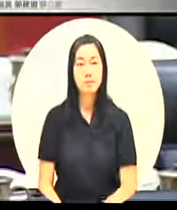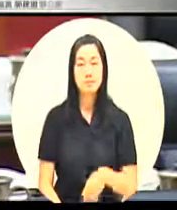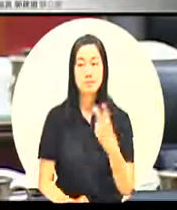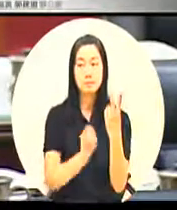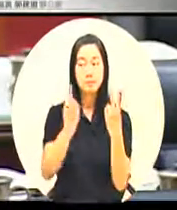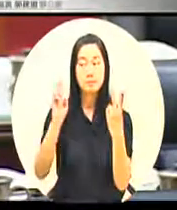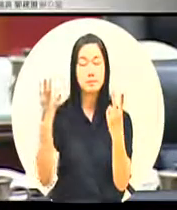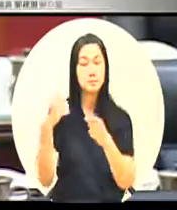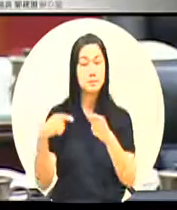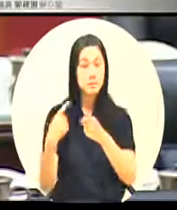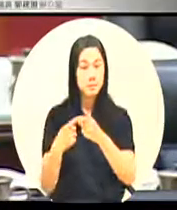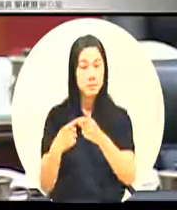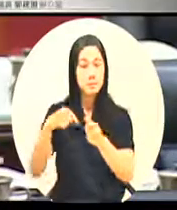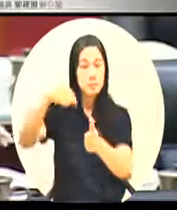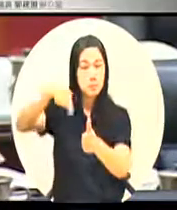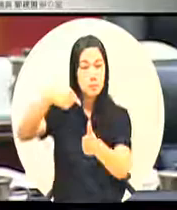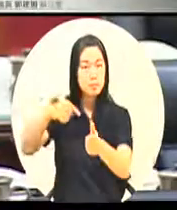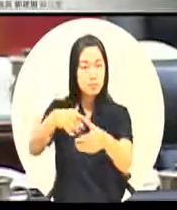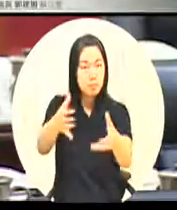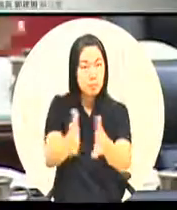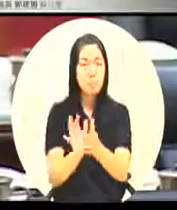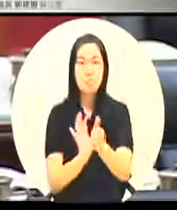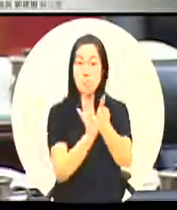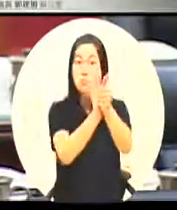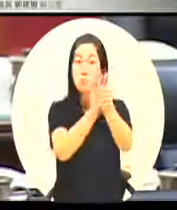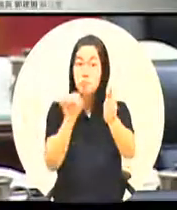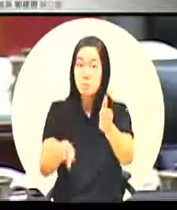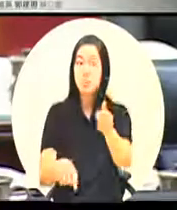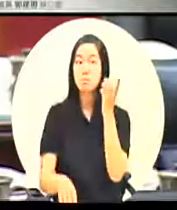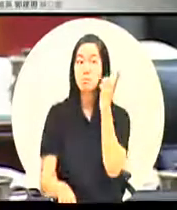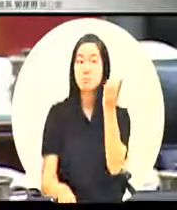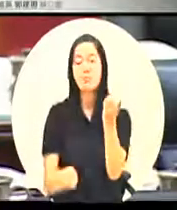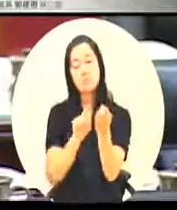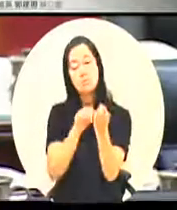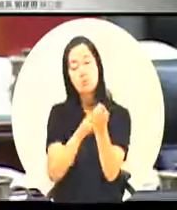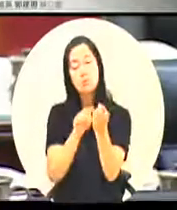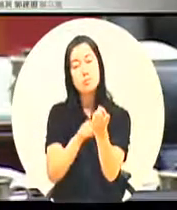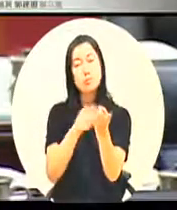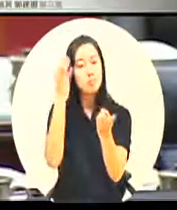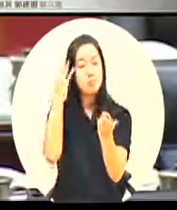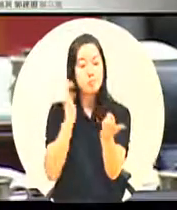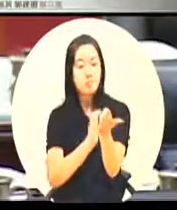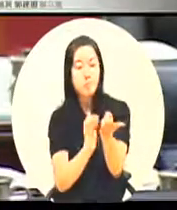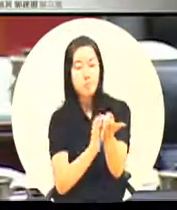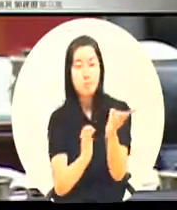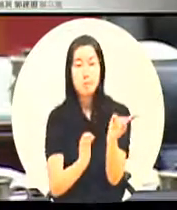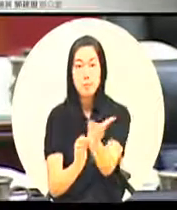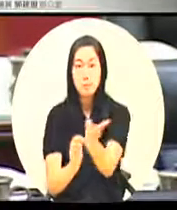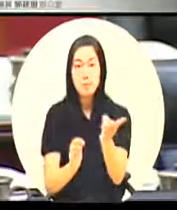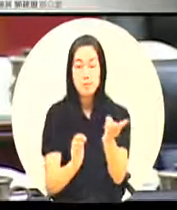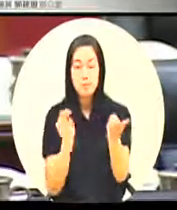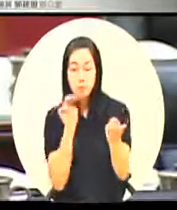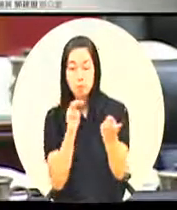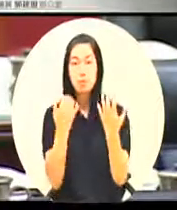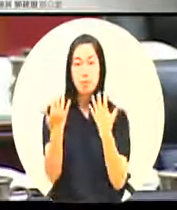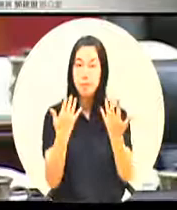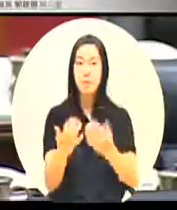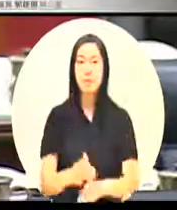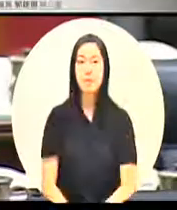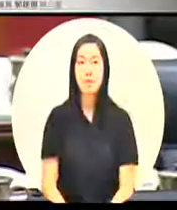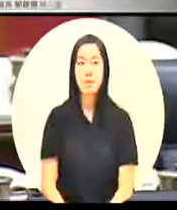2014年，教育部就推展用手机啊，你只要即久现住时，咱就会使用手机啊，看到咱中